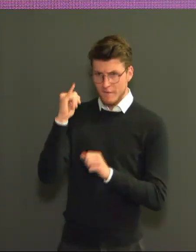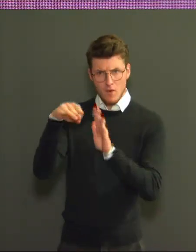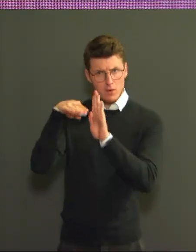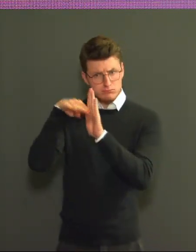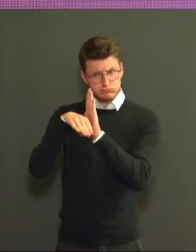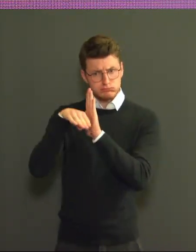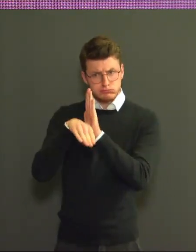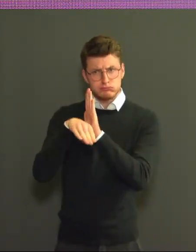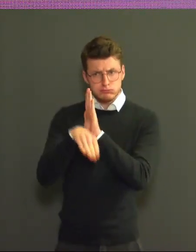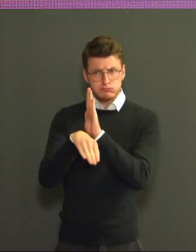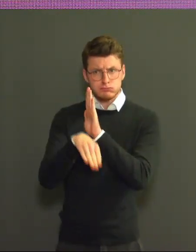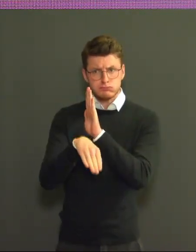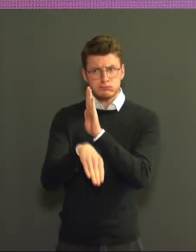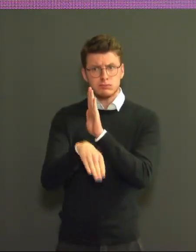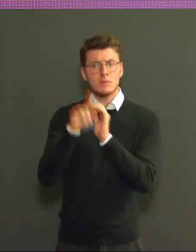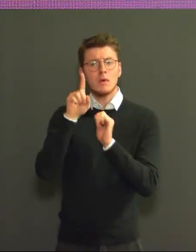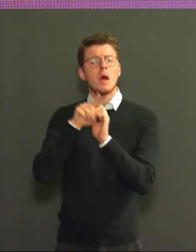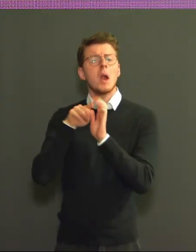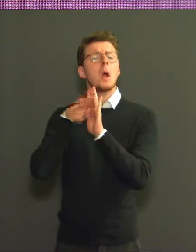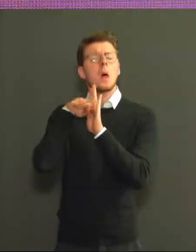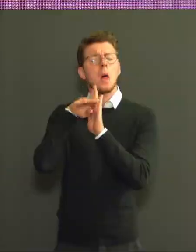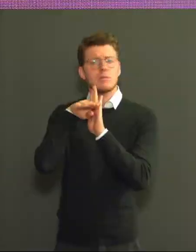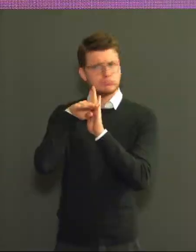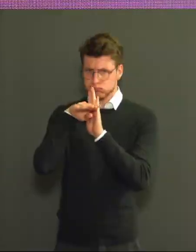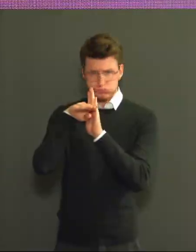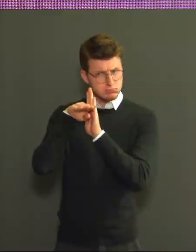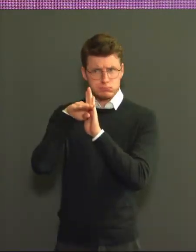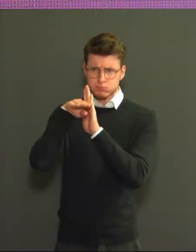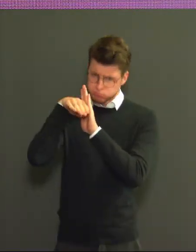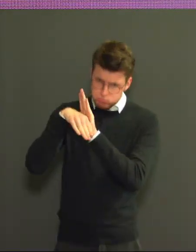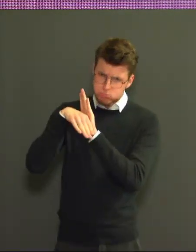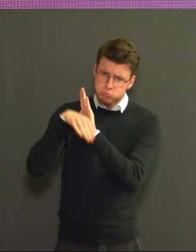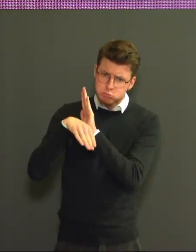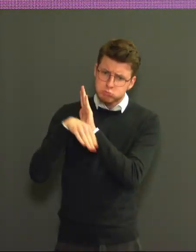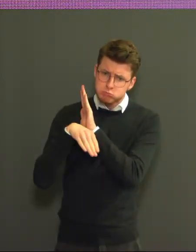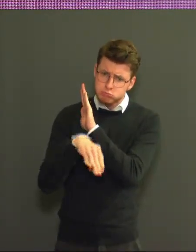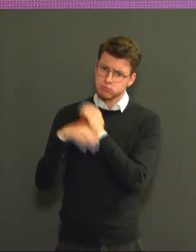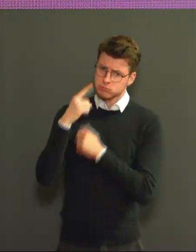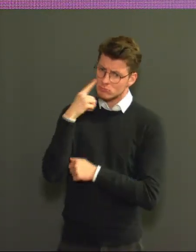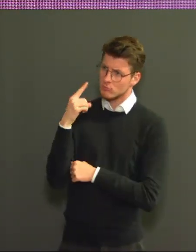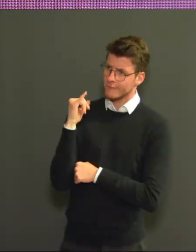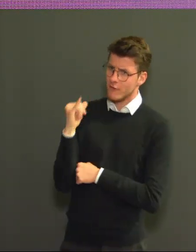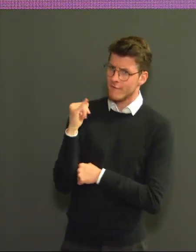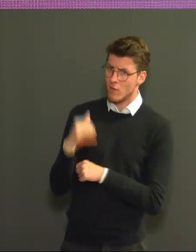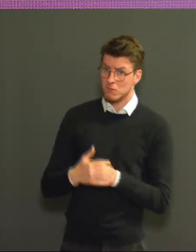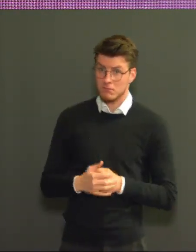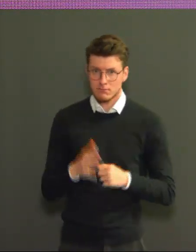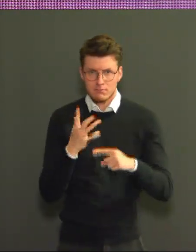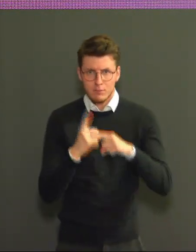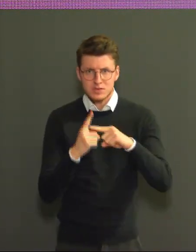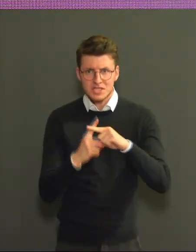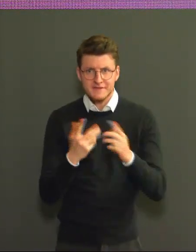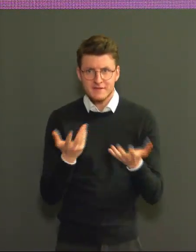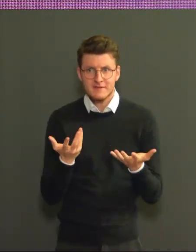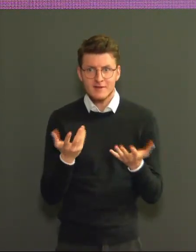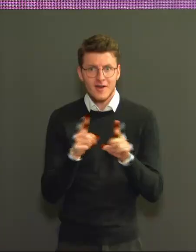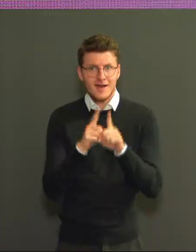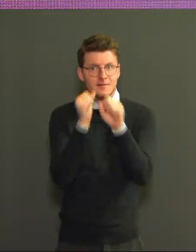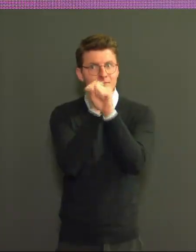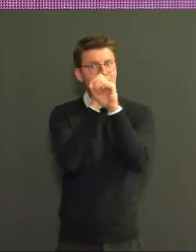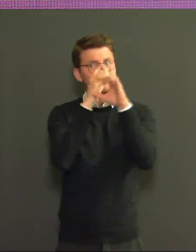een vertraging is voorlopig nog geen sprake. Een bemoedigende evolutie die doet dromen van